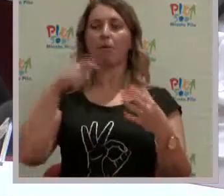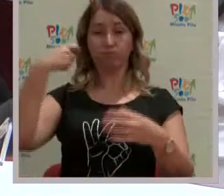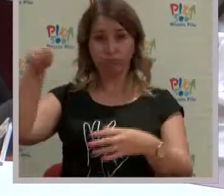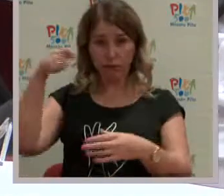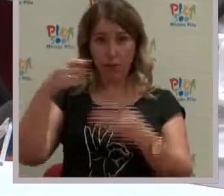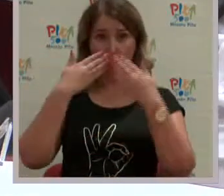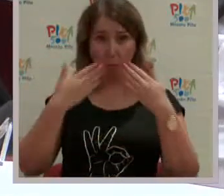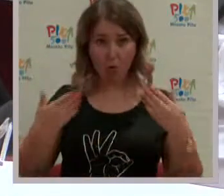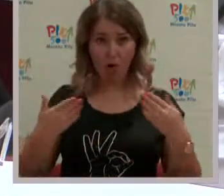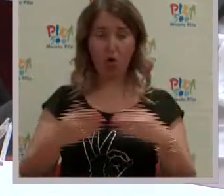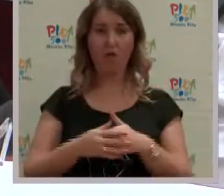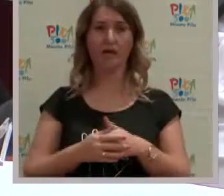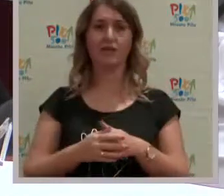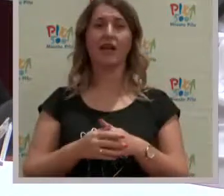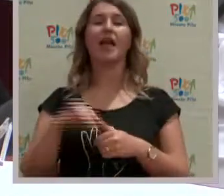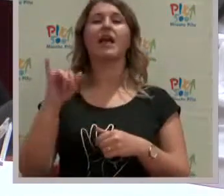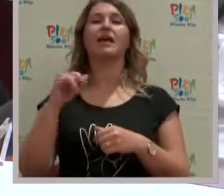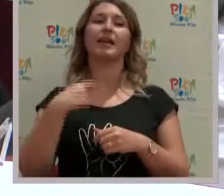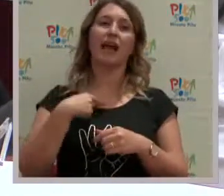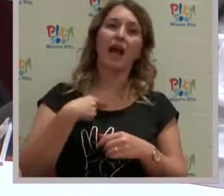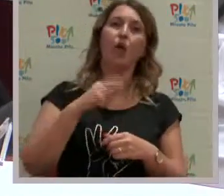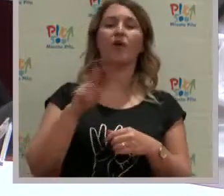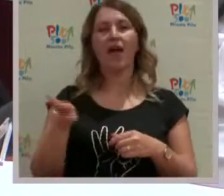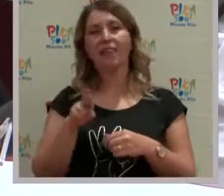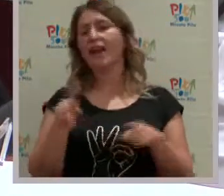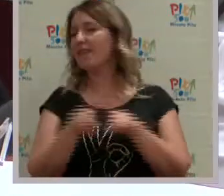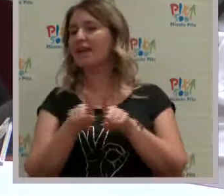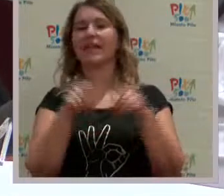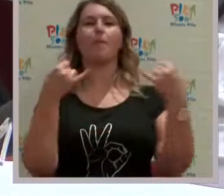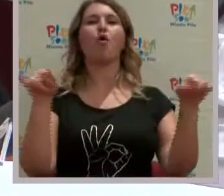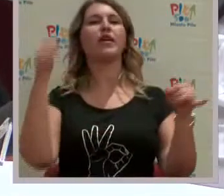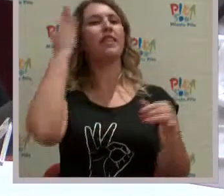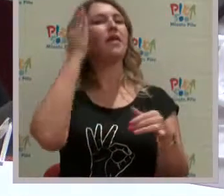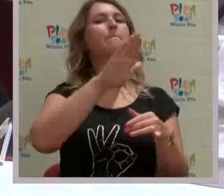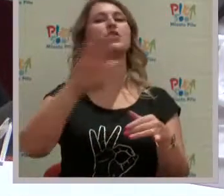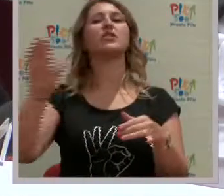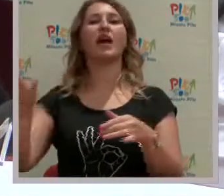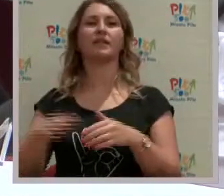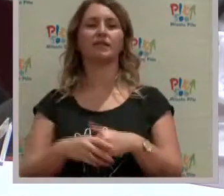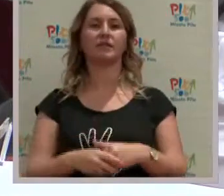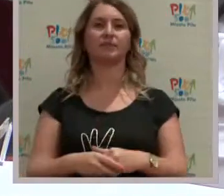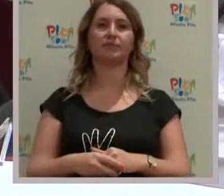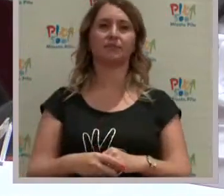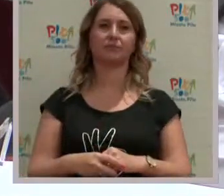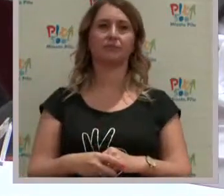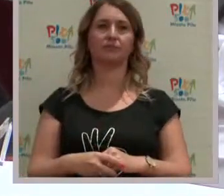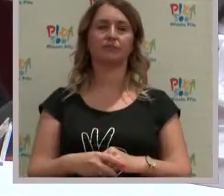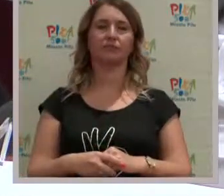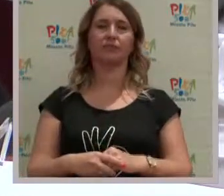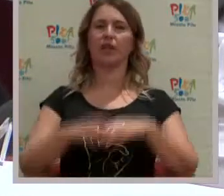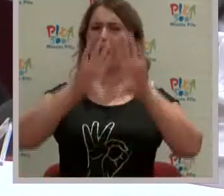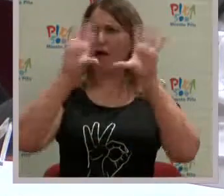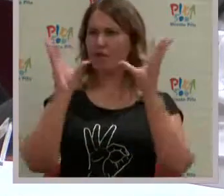nie tylko mówię jako radna, tylko jako mieszkanka i z tymi ludźmi, z którymi współpracuję i się spotykam oraz dla